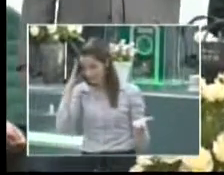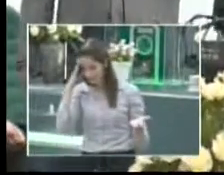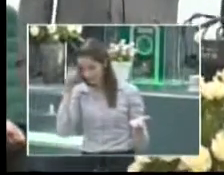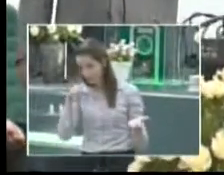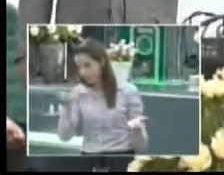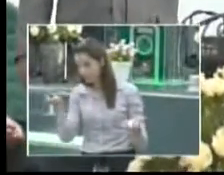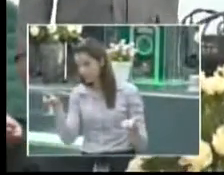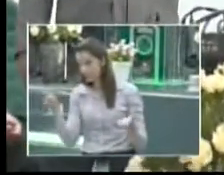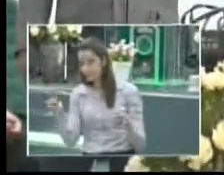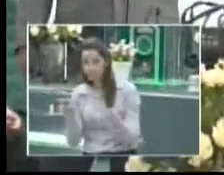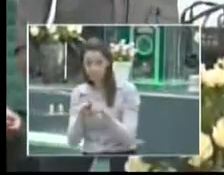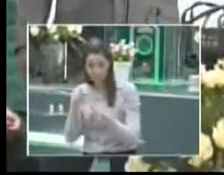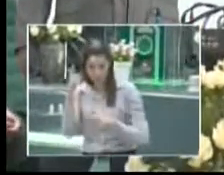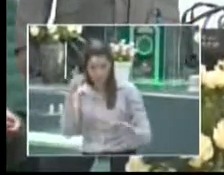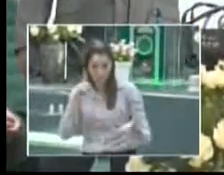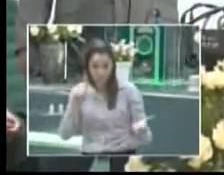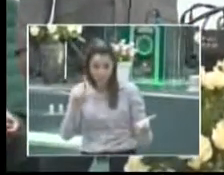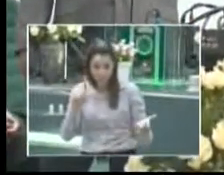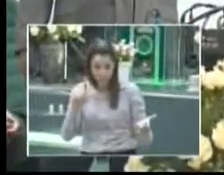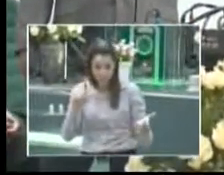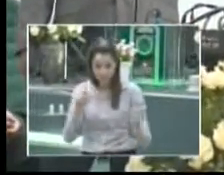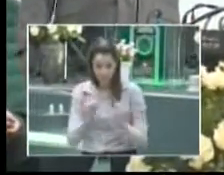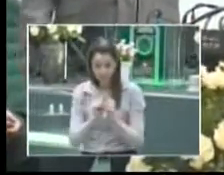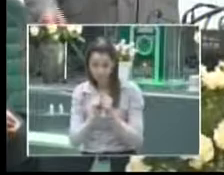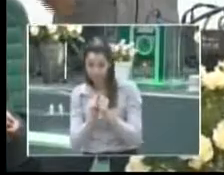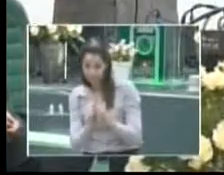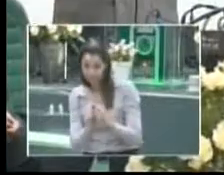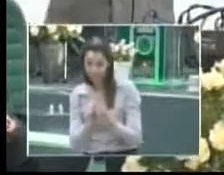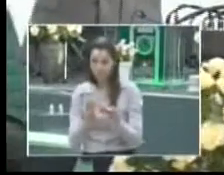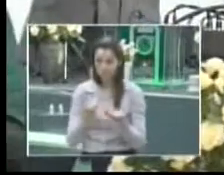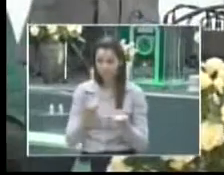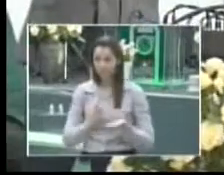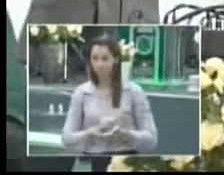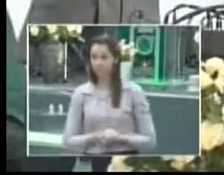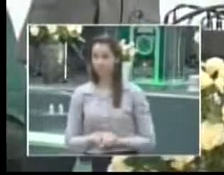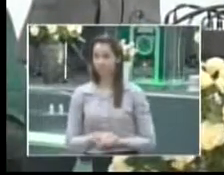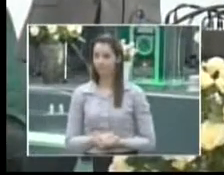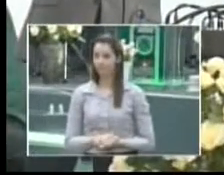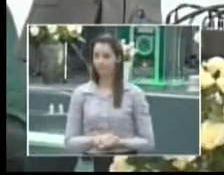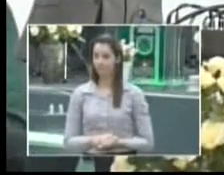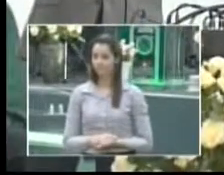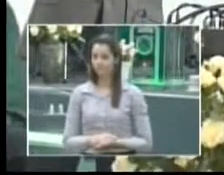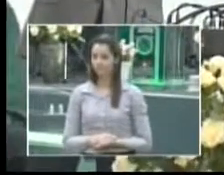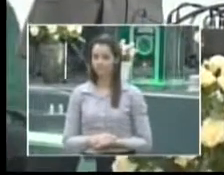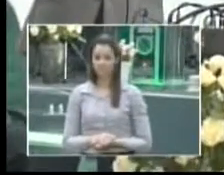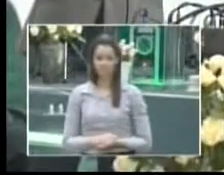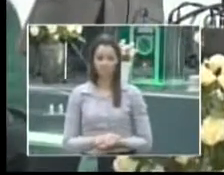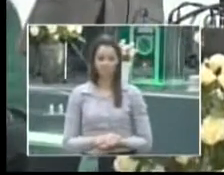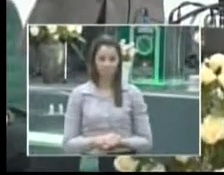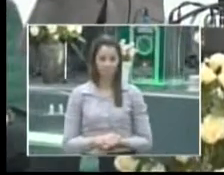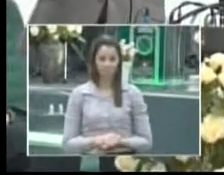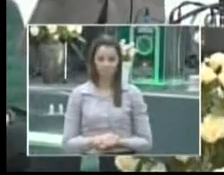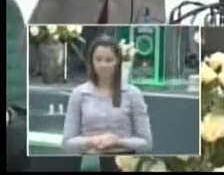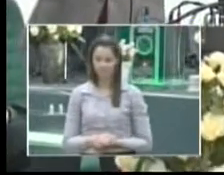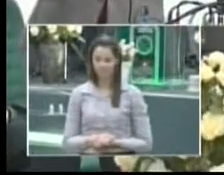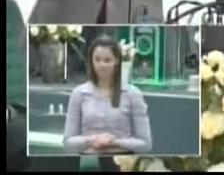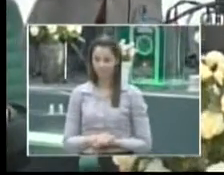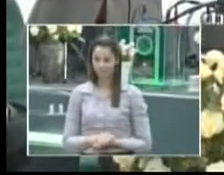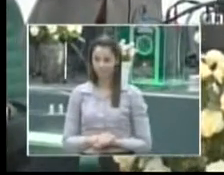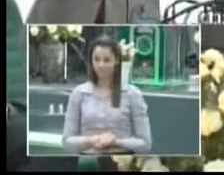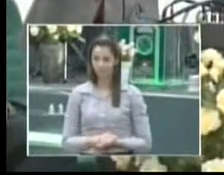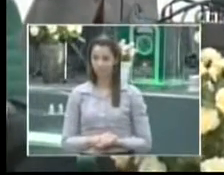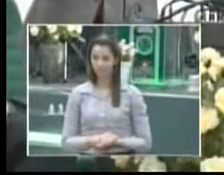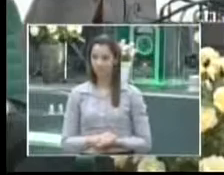também conseguem cantar com playback. Ich habe mir sagen lassen, dass dieses Lied in Brasilien sehr,